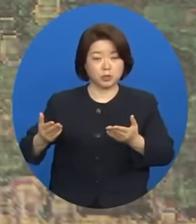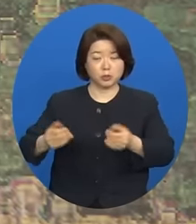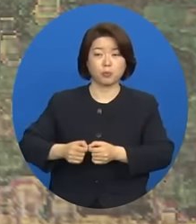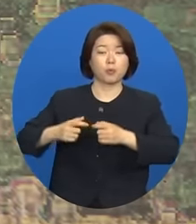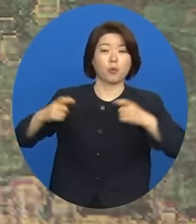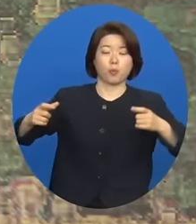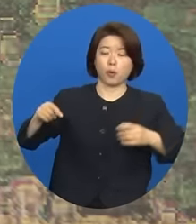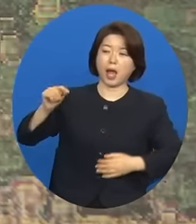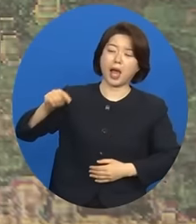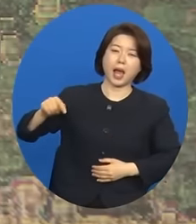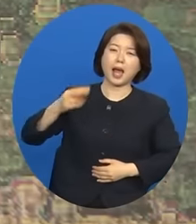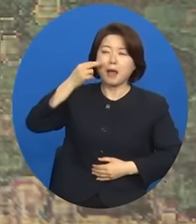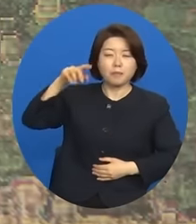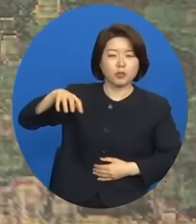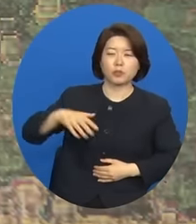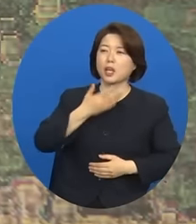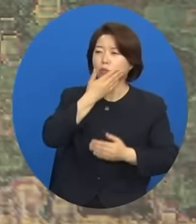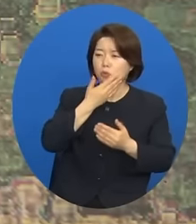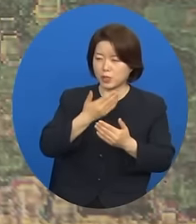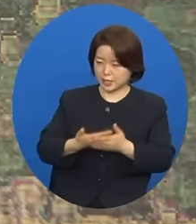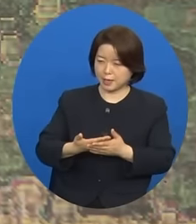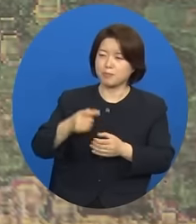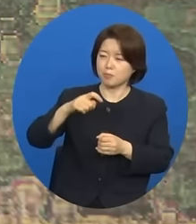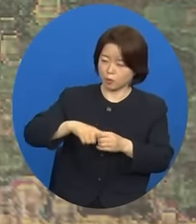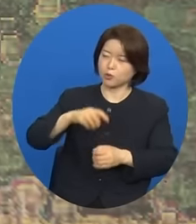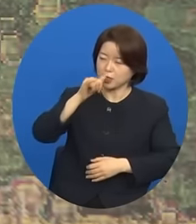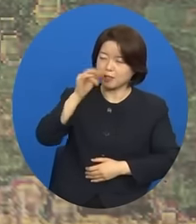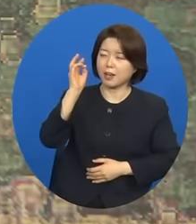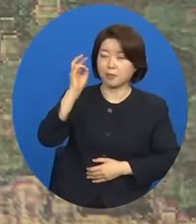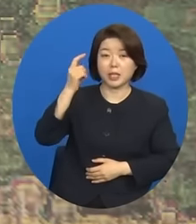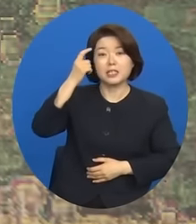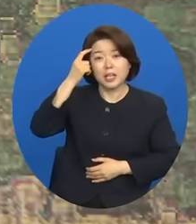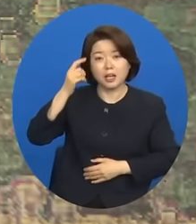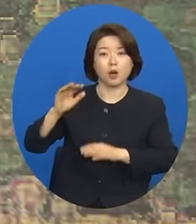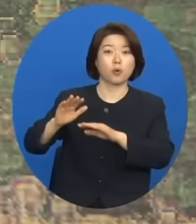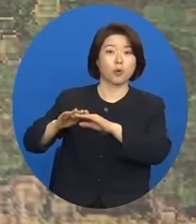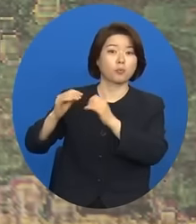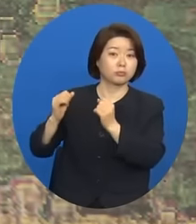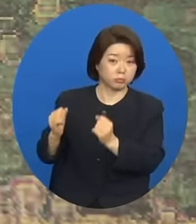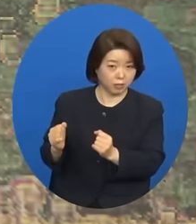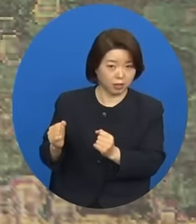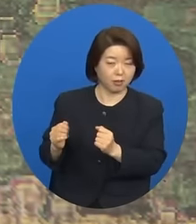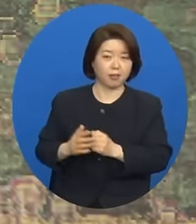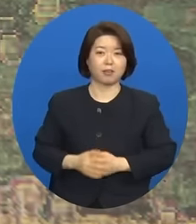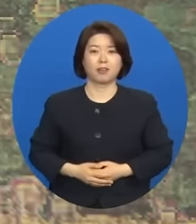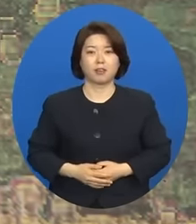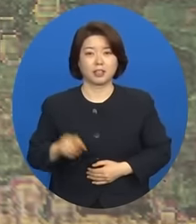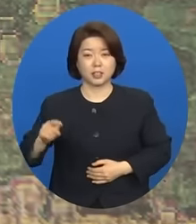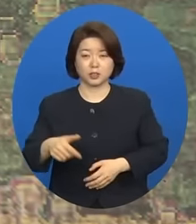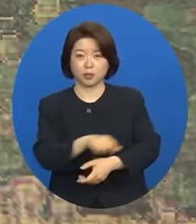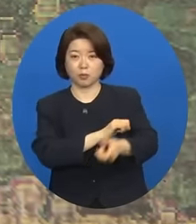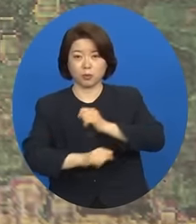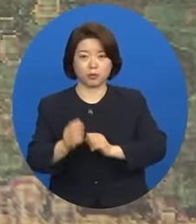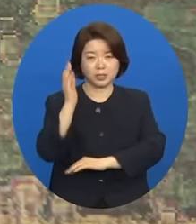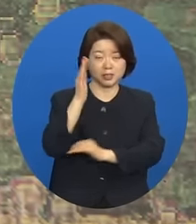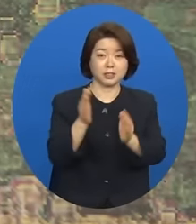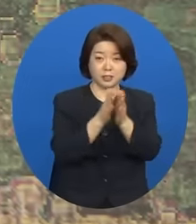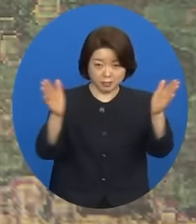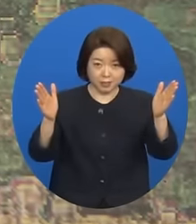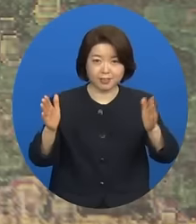저에게 맡겨주신 귀한 사명이 있나 보다. 그렇게 해서 이제 보냈는데, 자, 이제부터 본격적인 이야기가 시작이